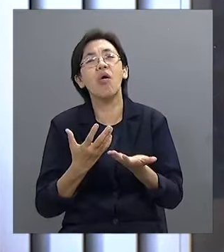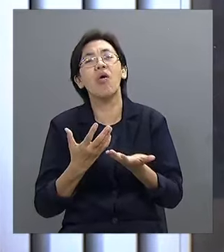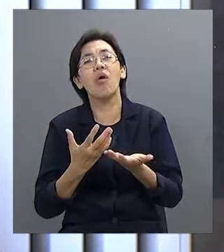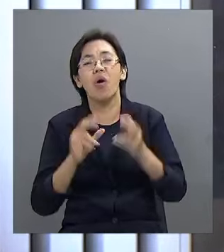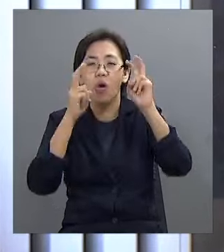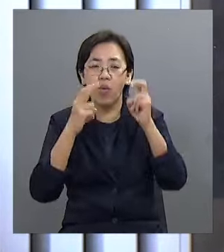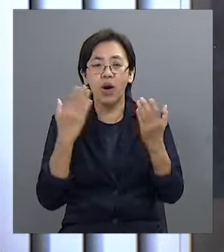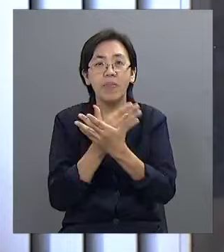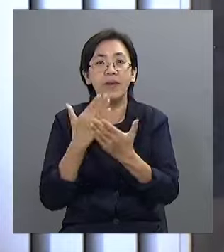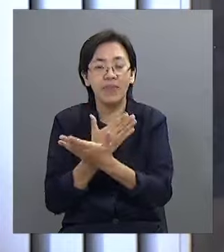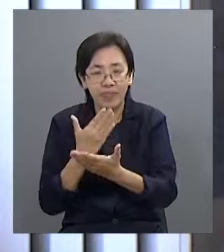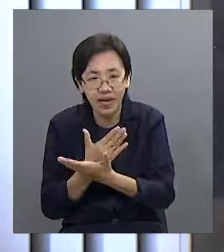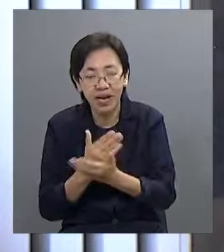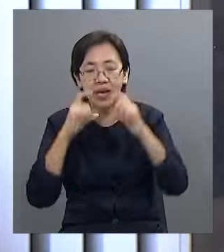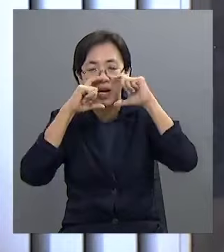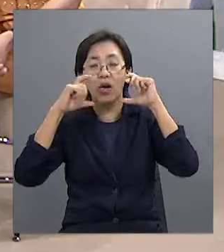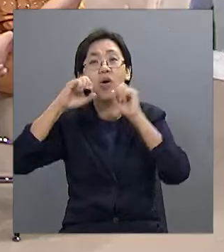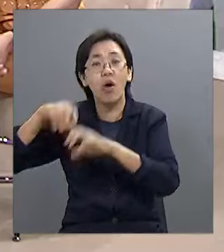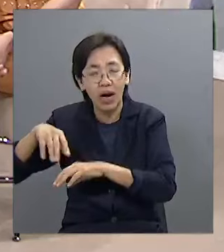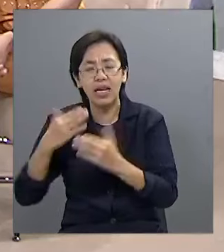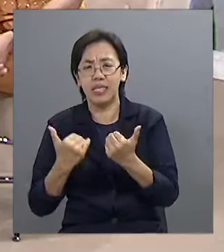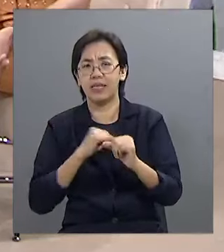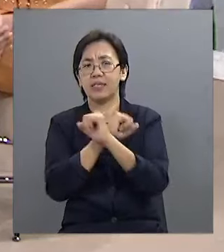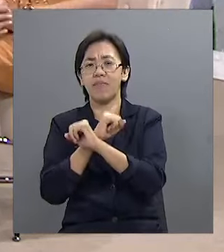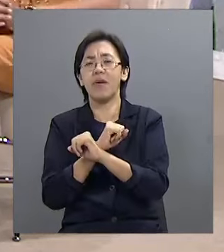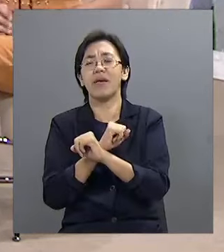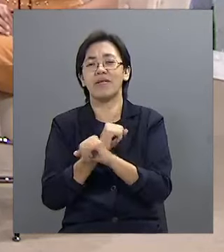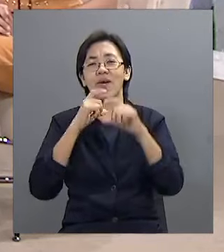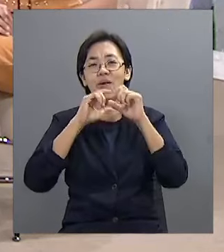ในการป้องกันแพร่ระบาดโควิดกันต่อไปนะครับวันนี้ขอให้เป็นวันจันทร์ที่มีความสุข